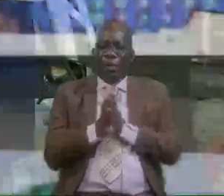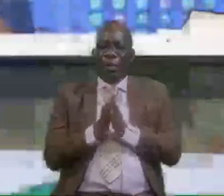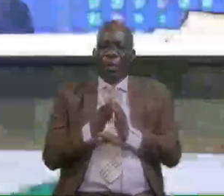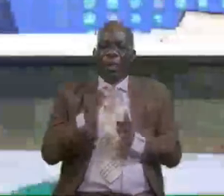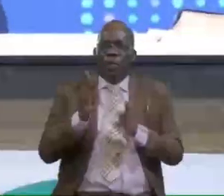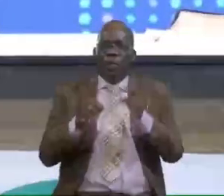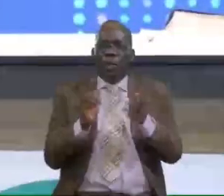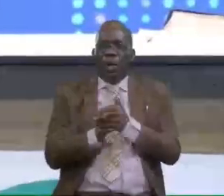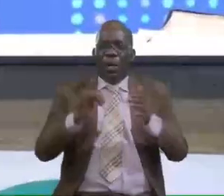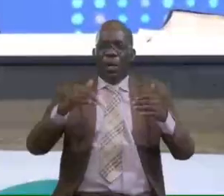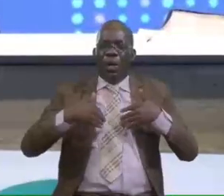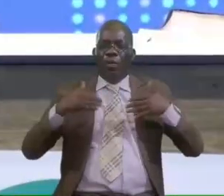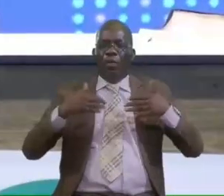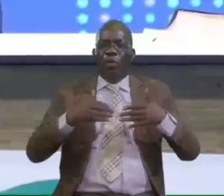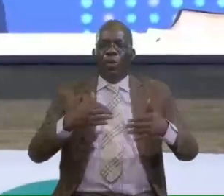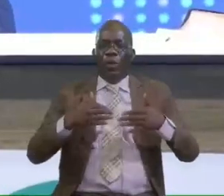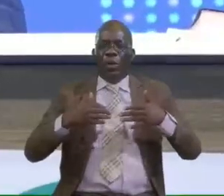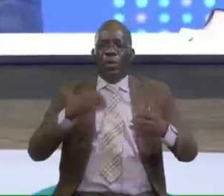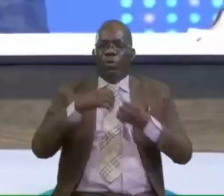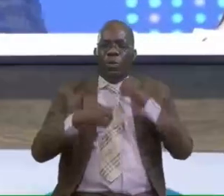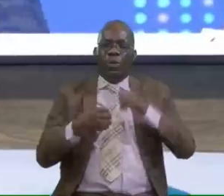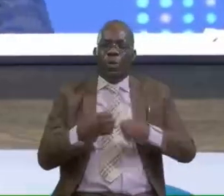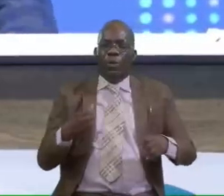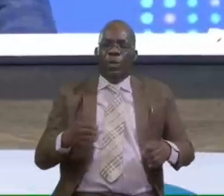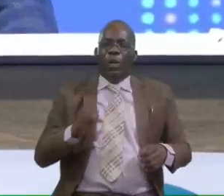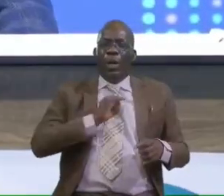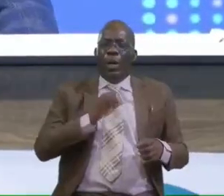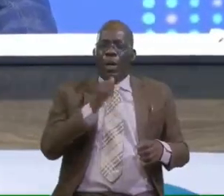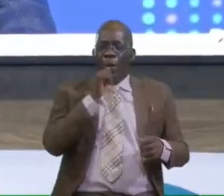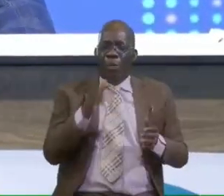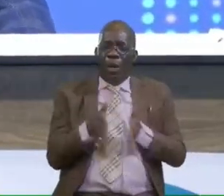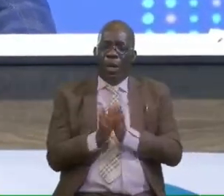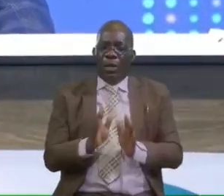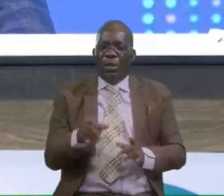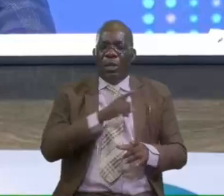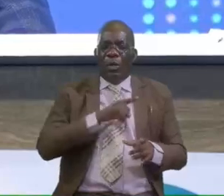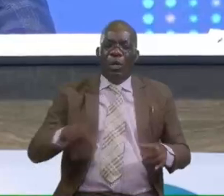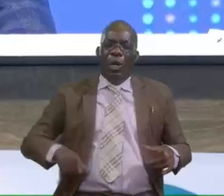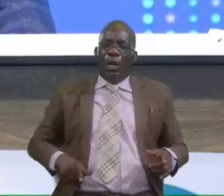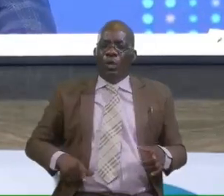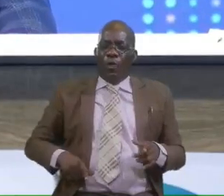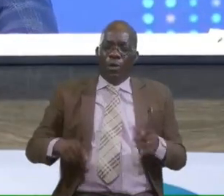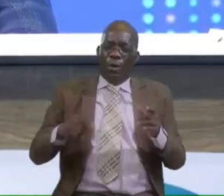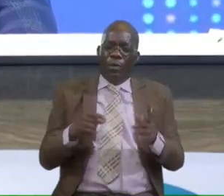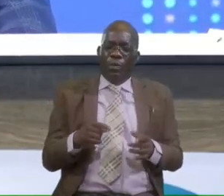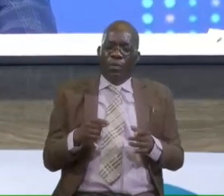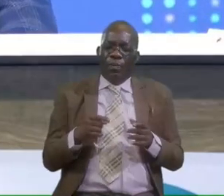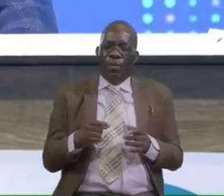Pour ceux qui ont des problèmes respiratoires, je demande Seigneur, l'asthme,